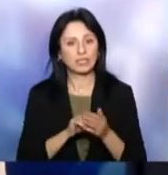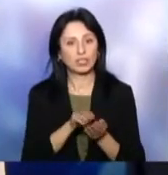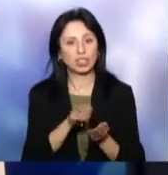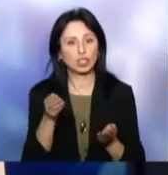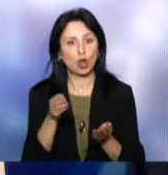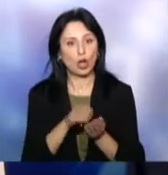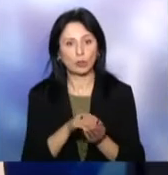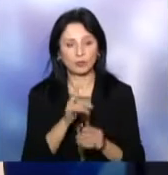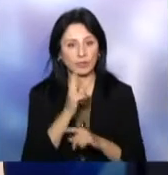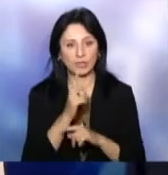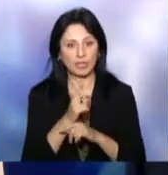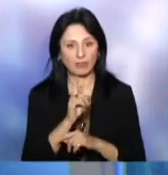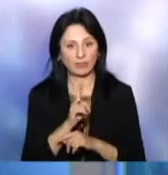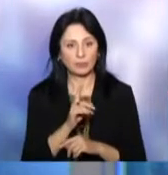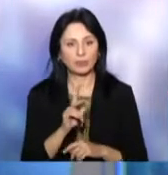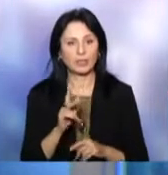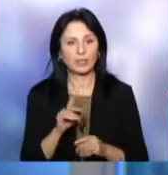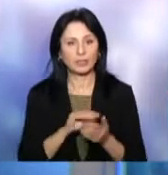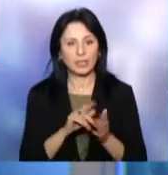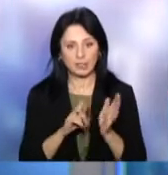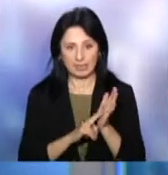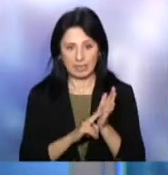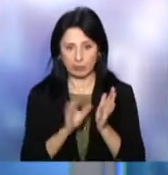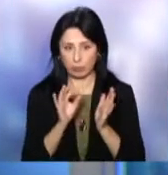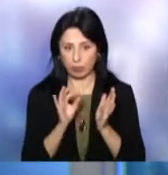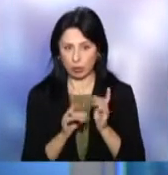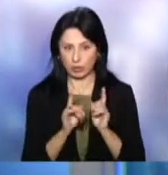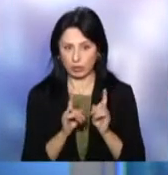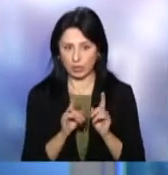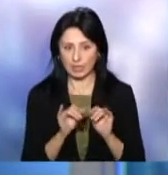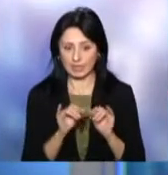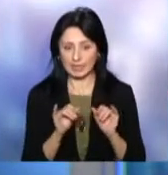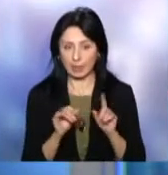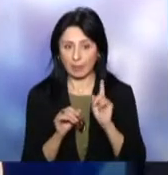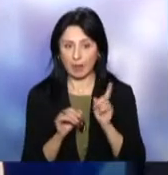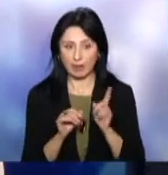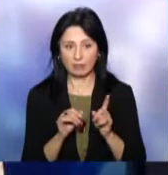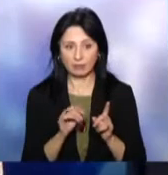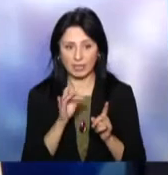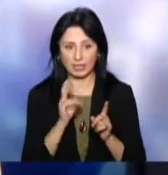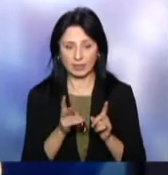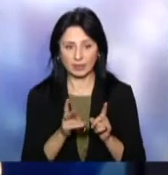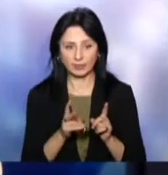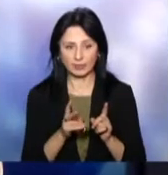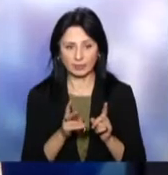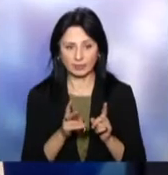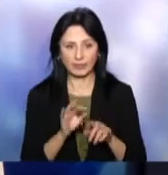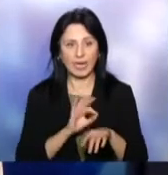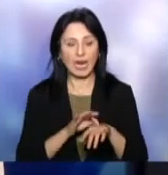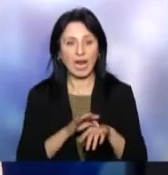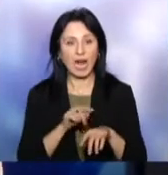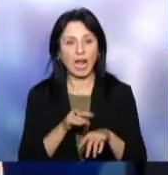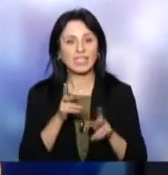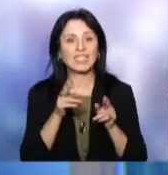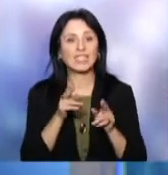სოლარიუმების აბაზანალი. კიდევ ერთხელ გავიმეორო, 70%-ით იზრდება მელანომის რისკი. ანუ კანის